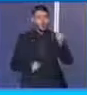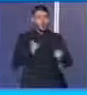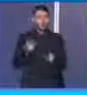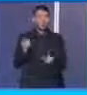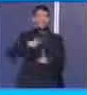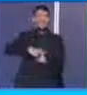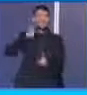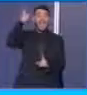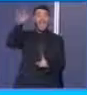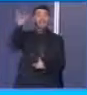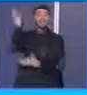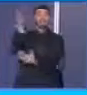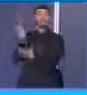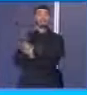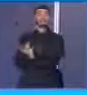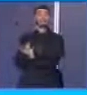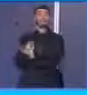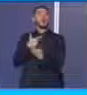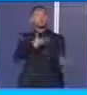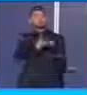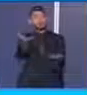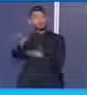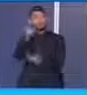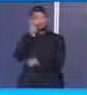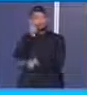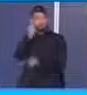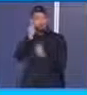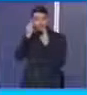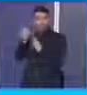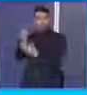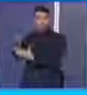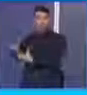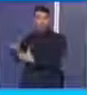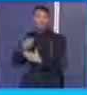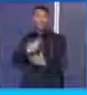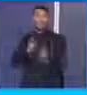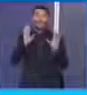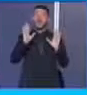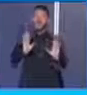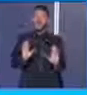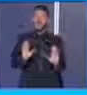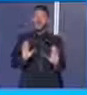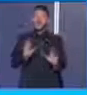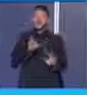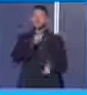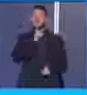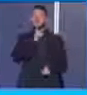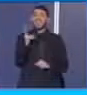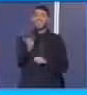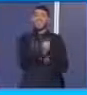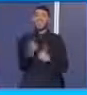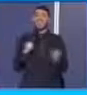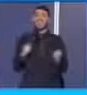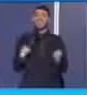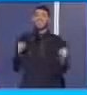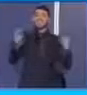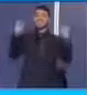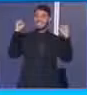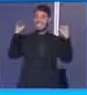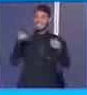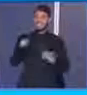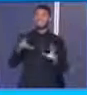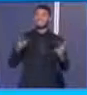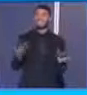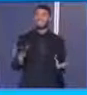επισκεφτείτε. Ωστόσο, δεν είμαι διόλου ευτυχής που το ζητούμενο και το δύο δράσεων είναι η βία κατά